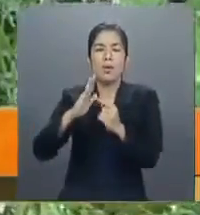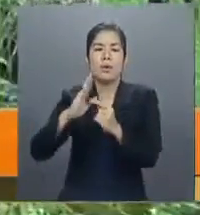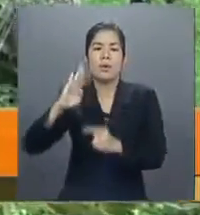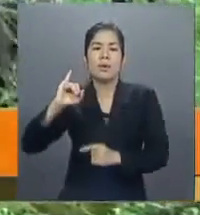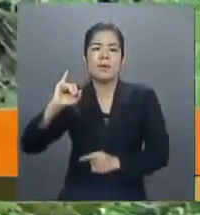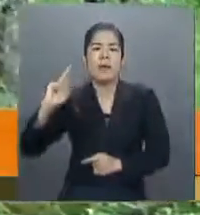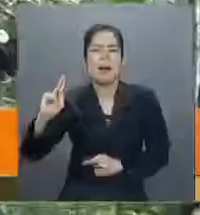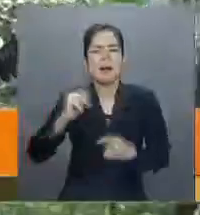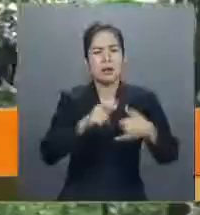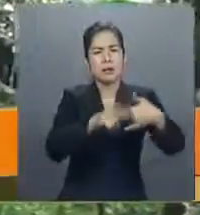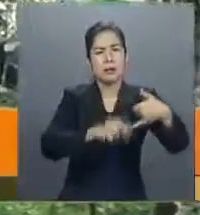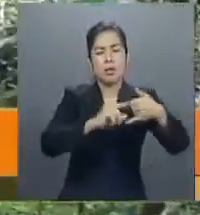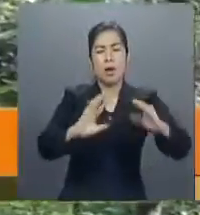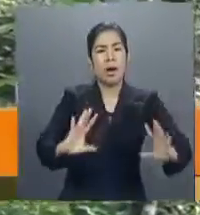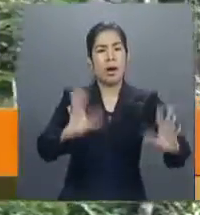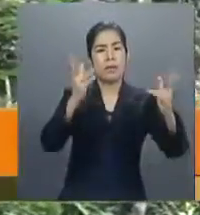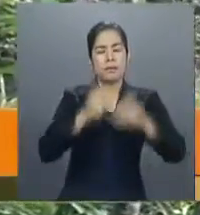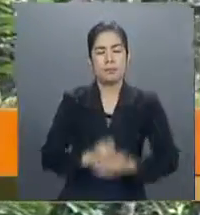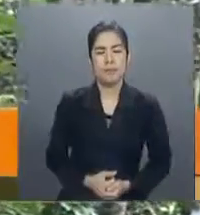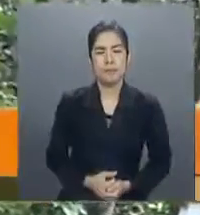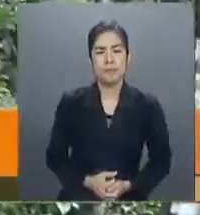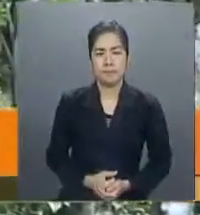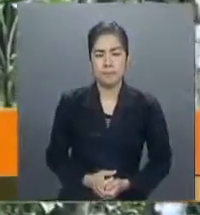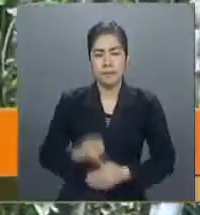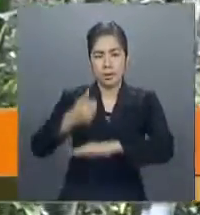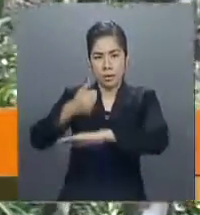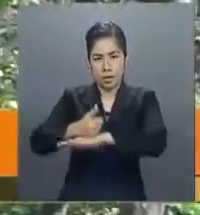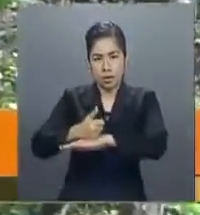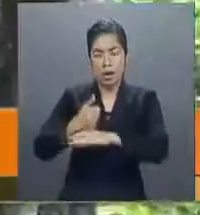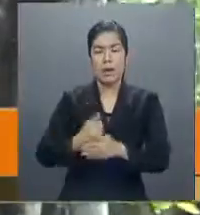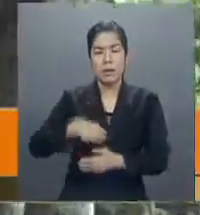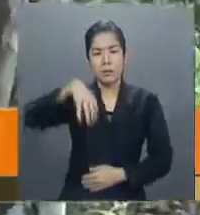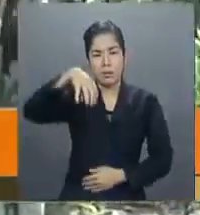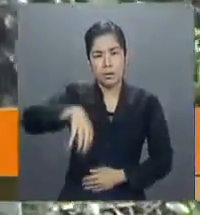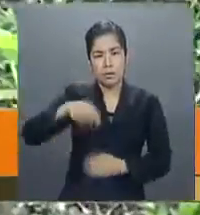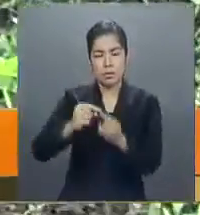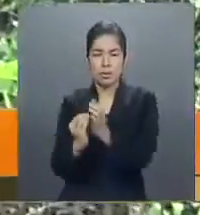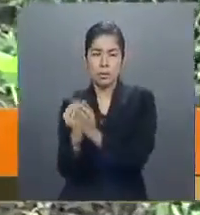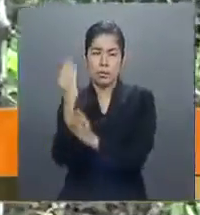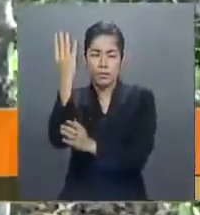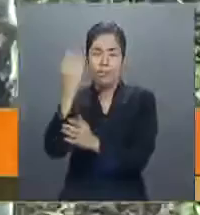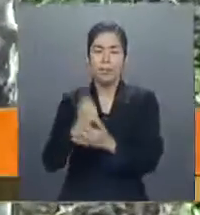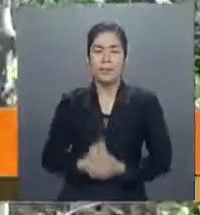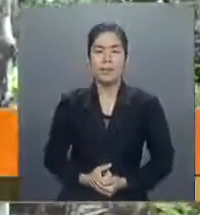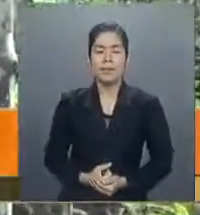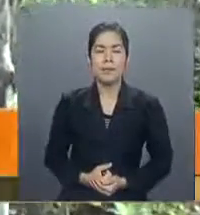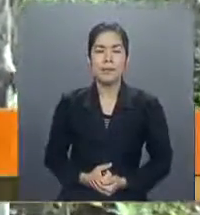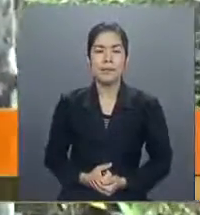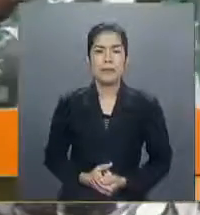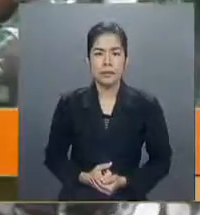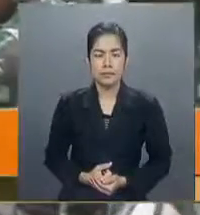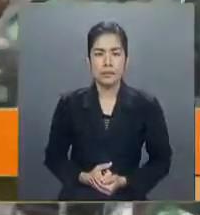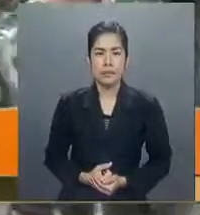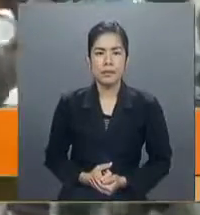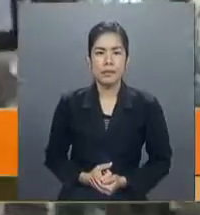ป่านะคะล่าสุดนายสมชัยโบสีหัวหน้าหน่วยพิทักษ์ป่าบังสายทองเขตรักษาฟันสัตป่าเทือกเขา